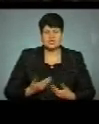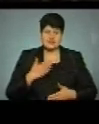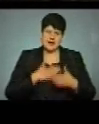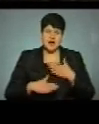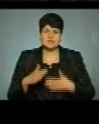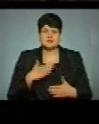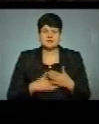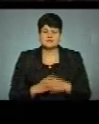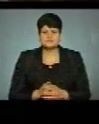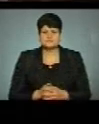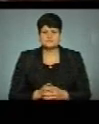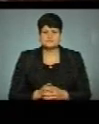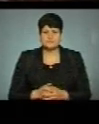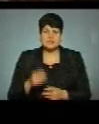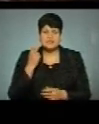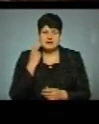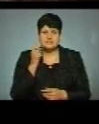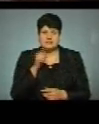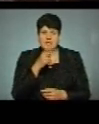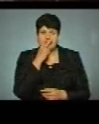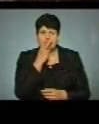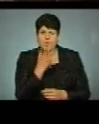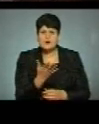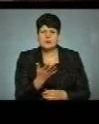життєрадісним і завжди з таким поглядом